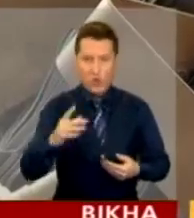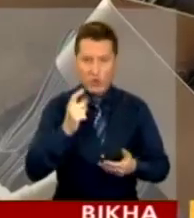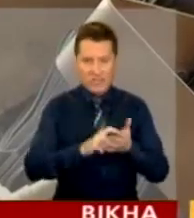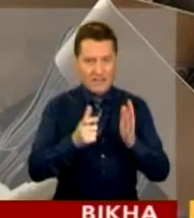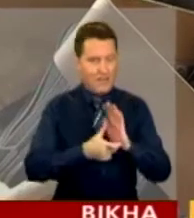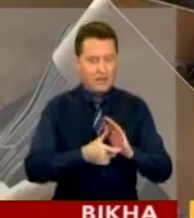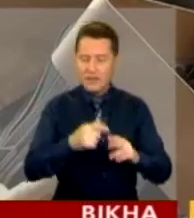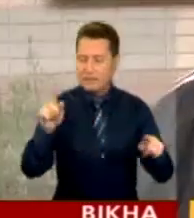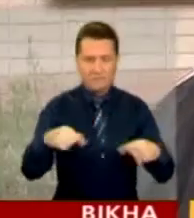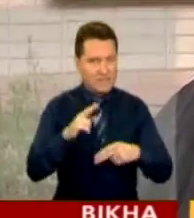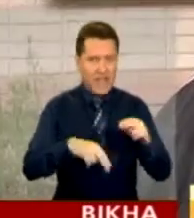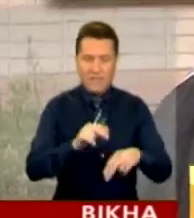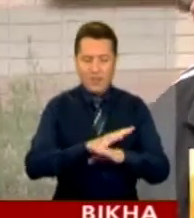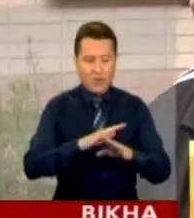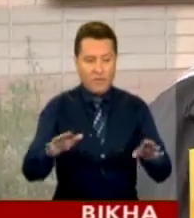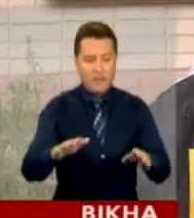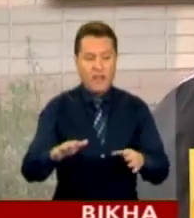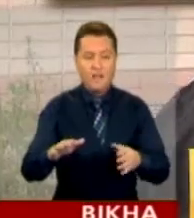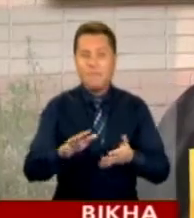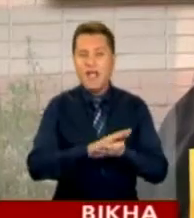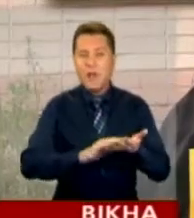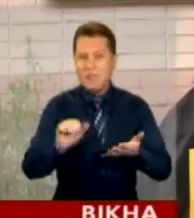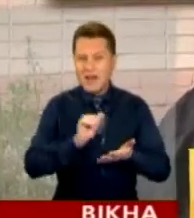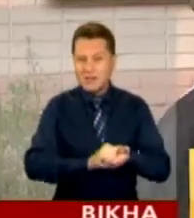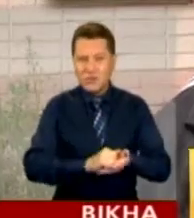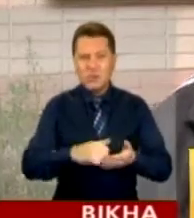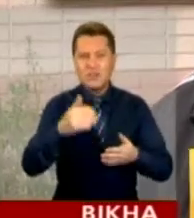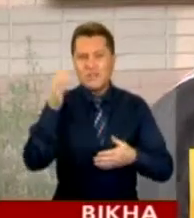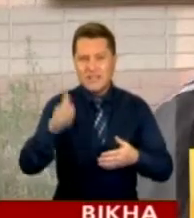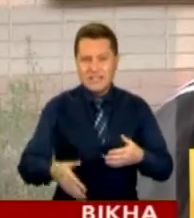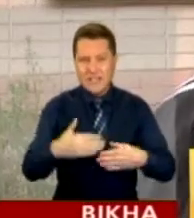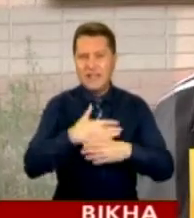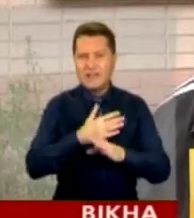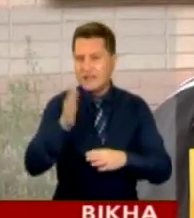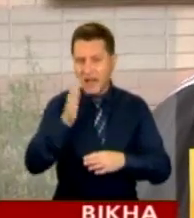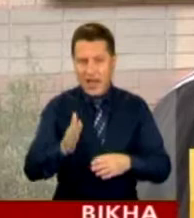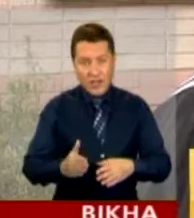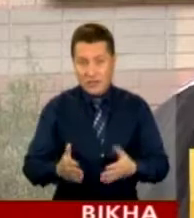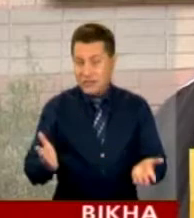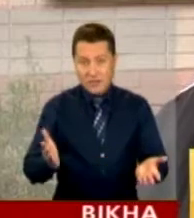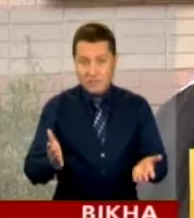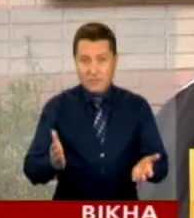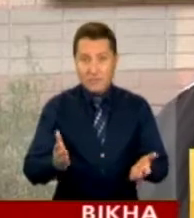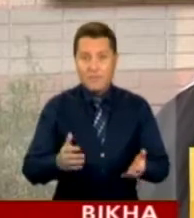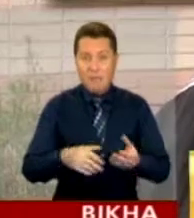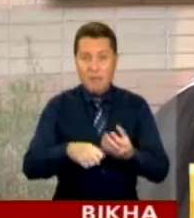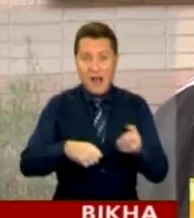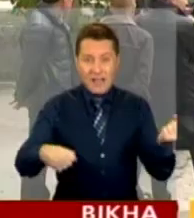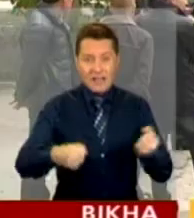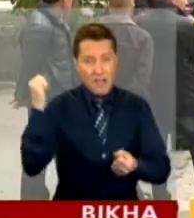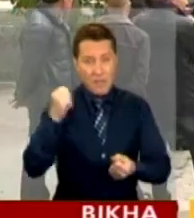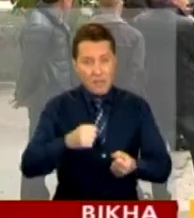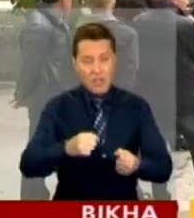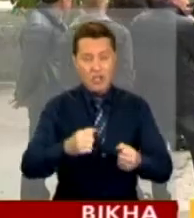не відновили. Зараз стінки, ну, порозрушили, обліцовка полетіла, стіни тріщини. Ну, ви представте собі, молотами бить чугунну